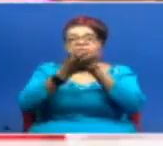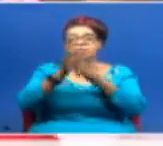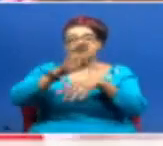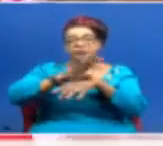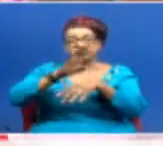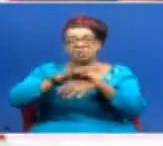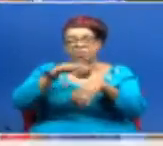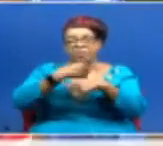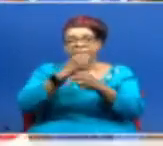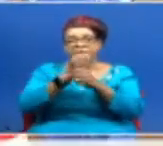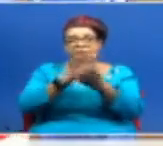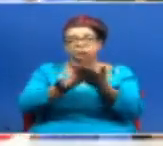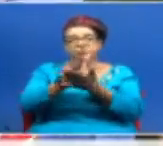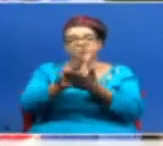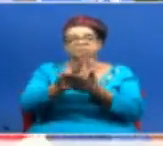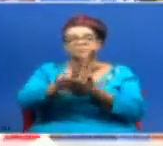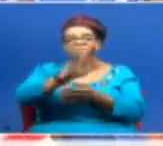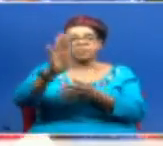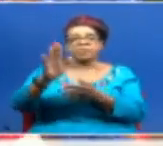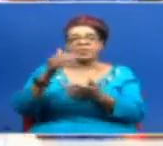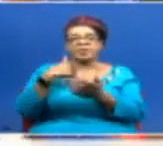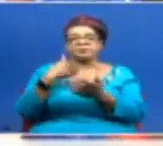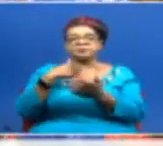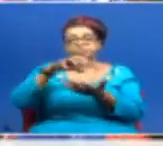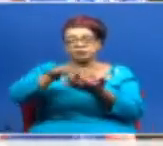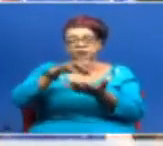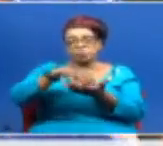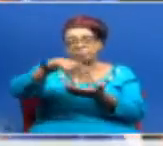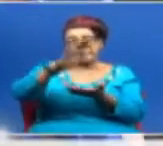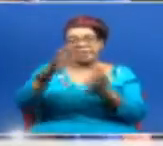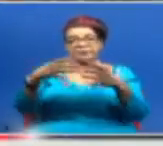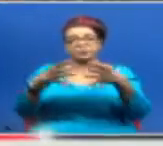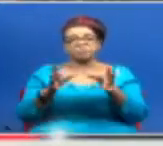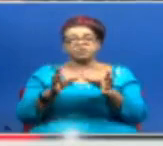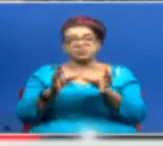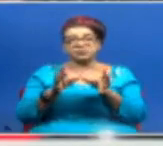hakika Wana Wan chuku nafasi Yao kwen jamii